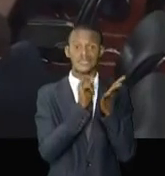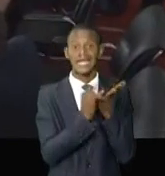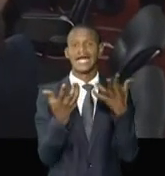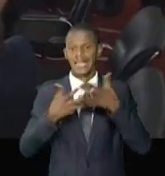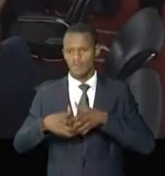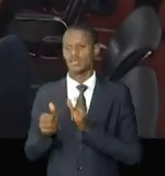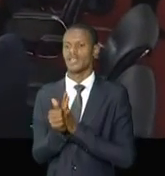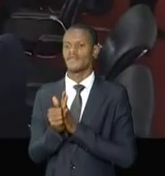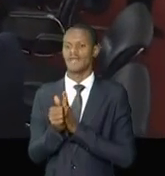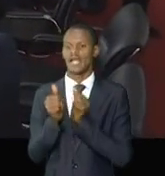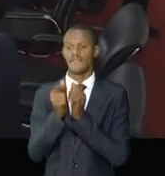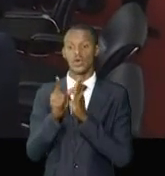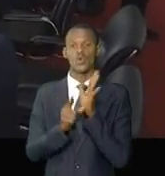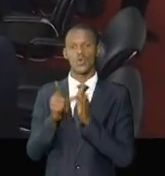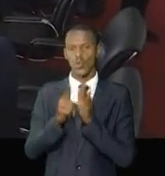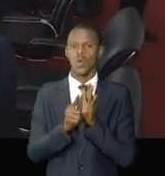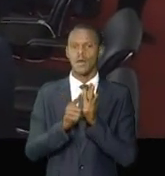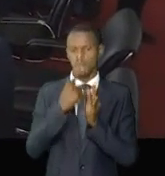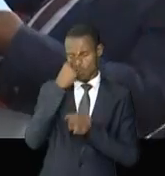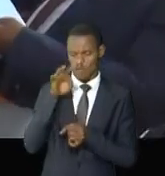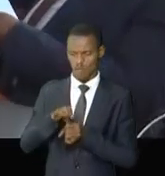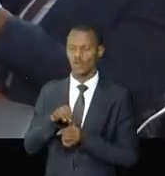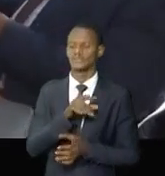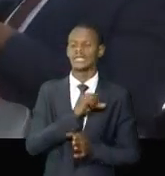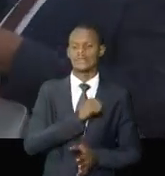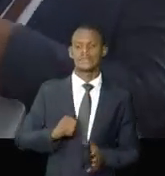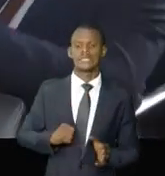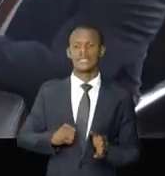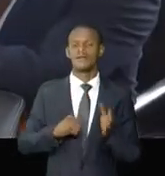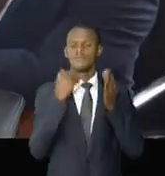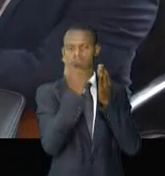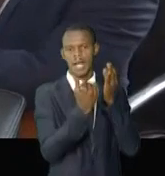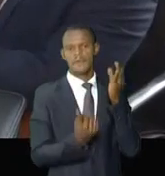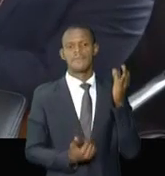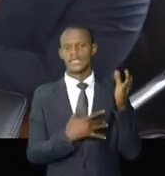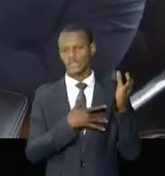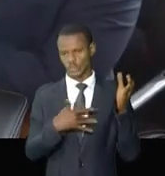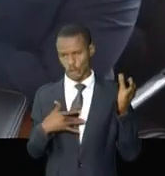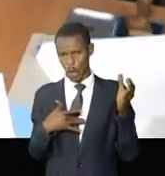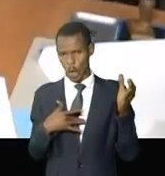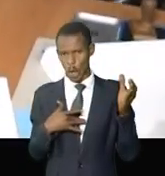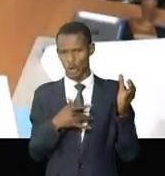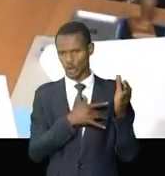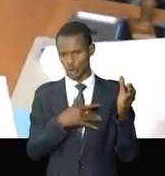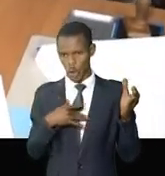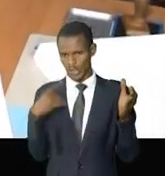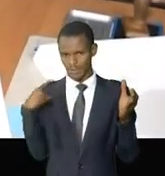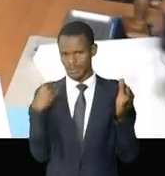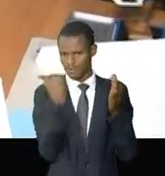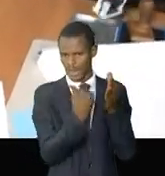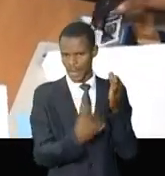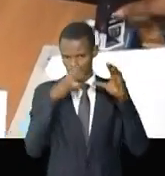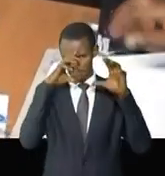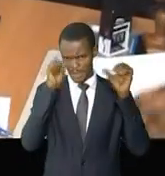Sont retenus à la liste des candidats au poste du nouveau bureau définitif du Sénat, les honorables ci-après. Au poste du